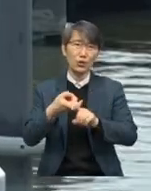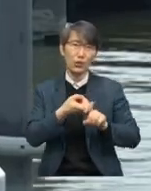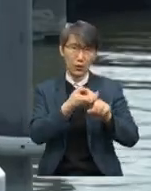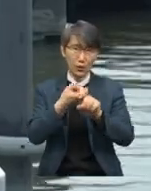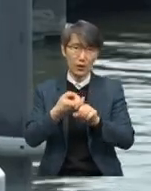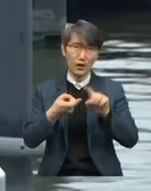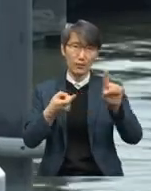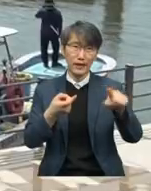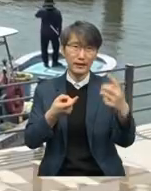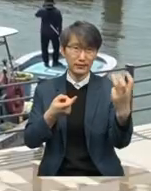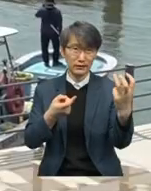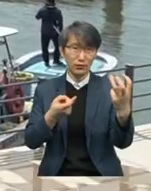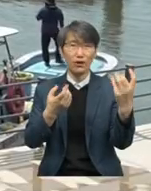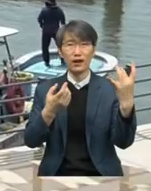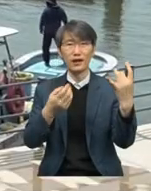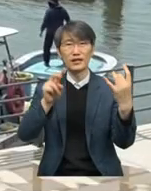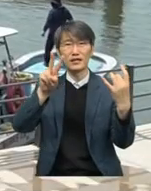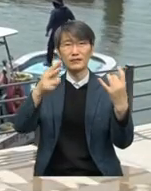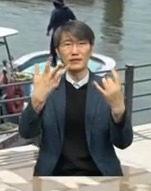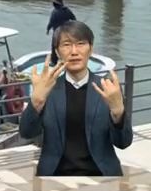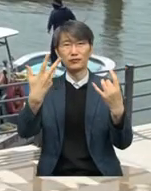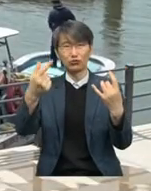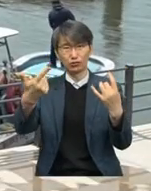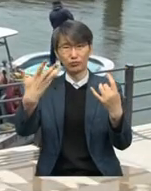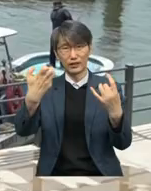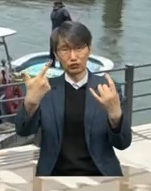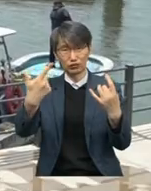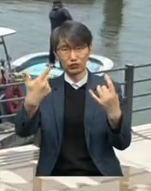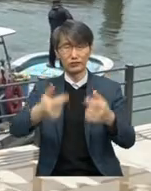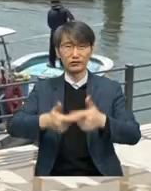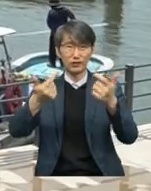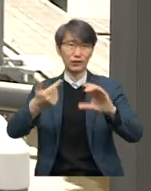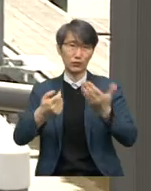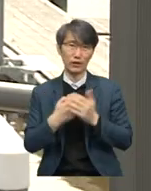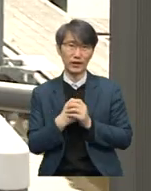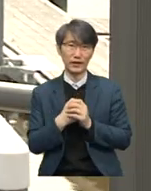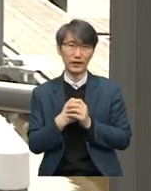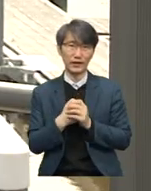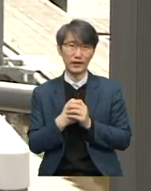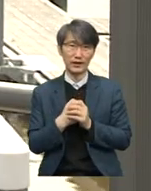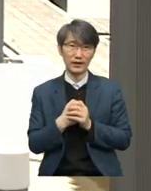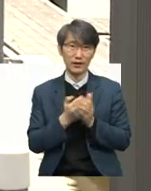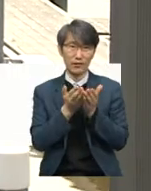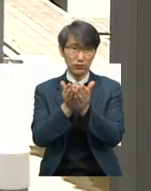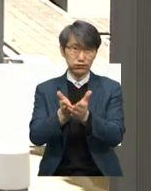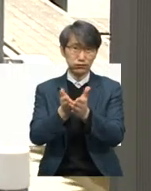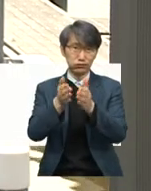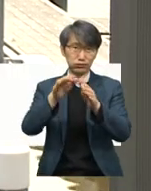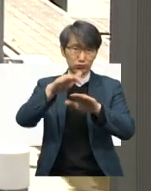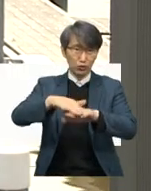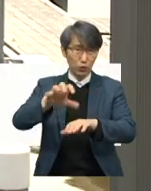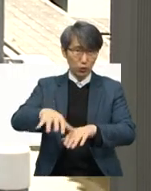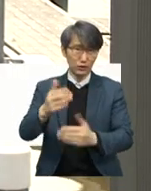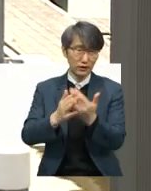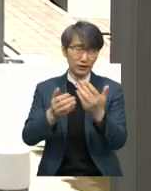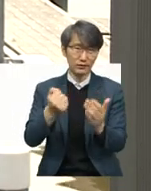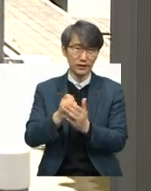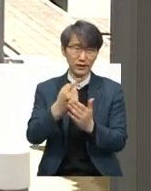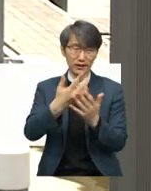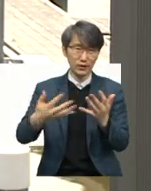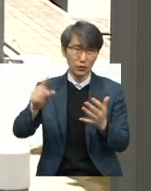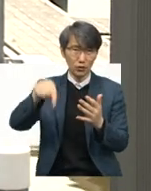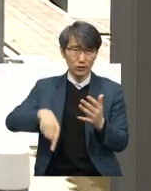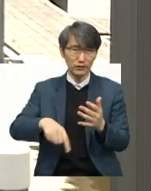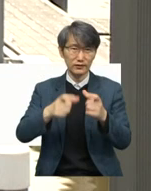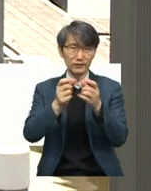기존 130척에서 285척으로 증가했습니다. 이런 계류장의 생김으로 인해서 한강에 나오신